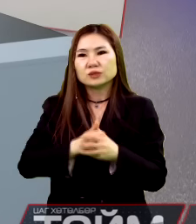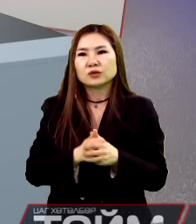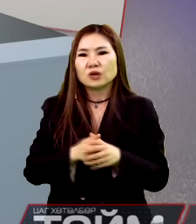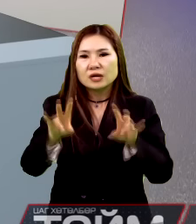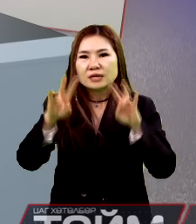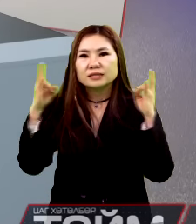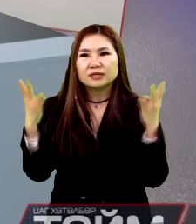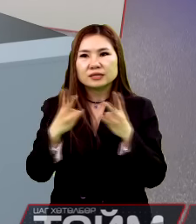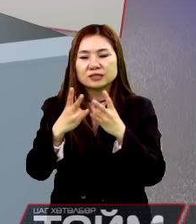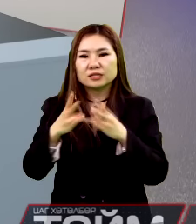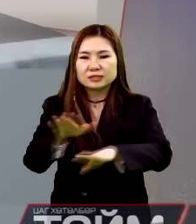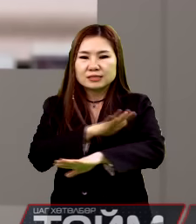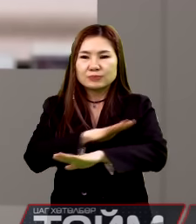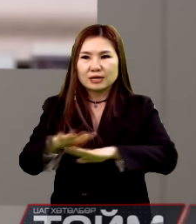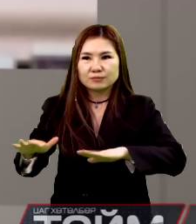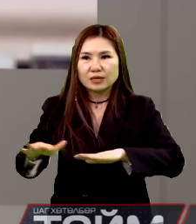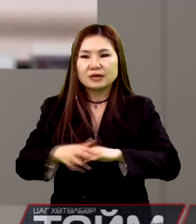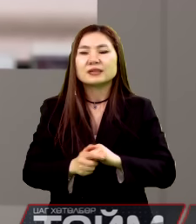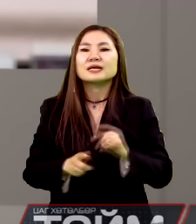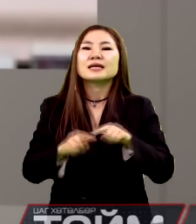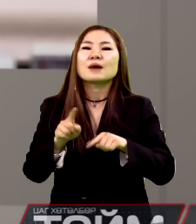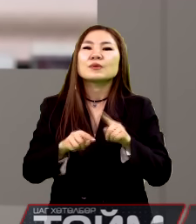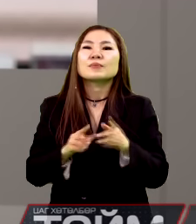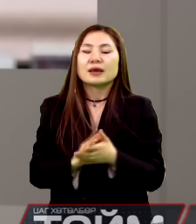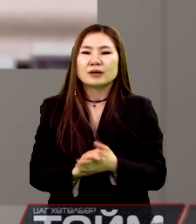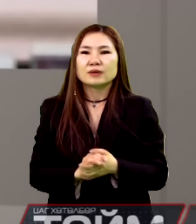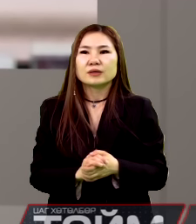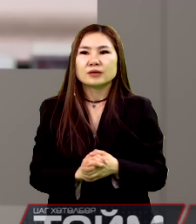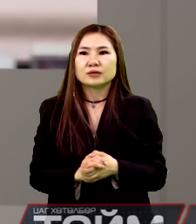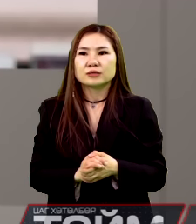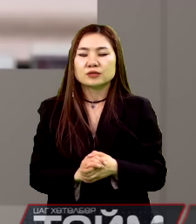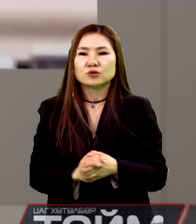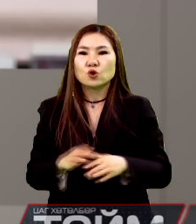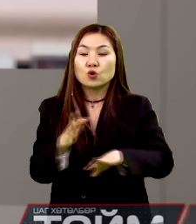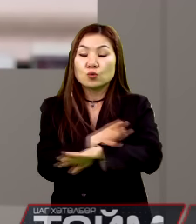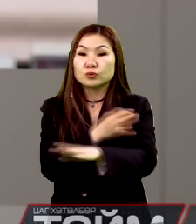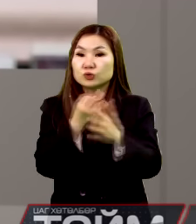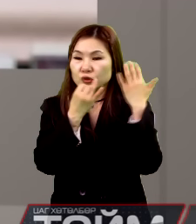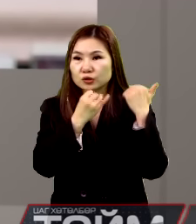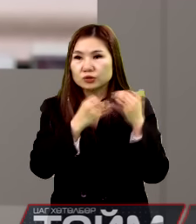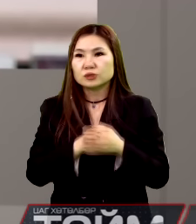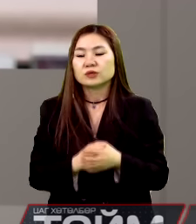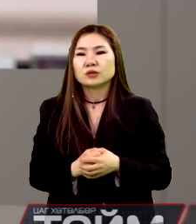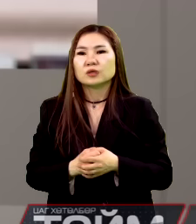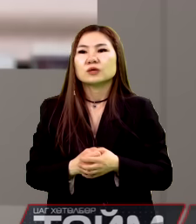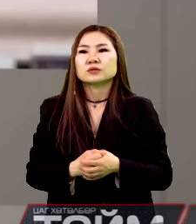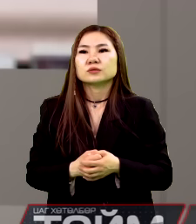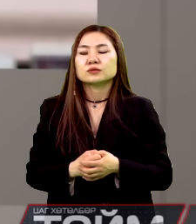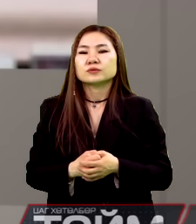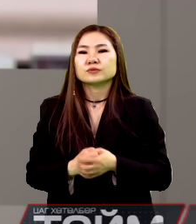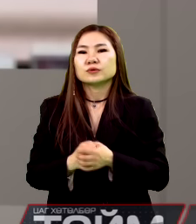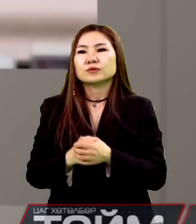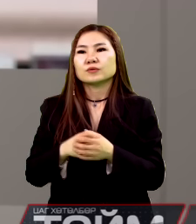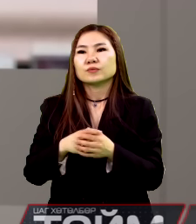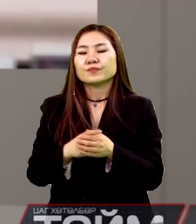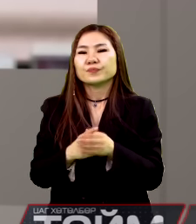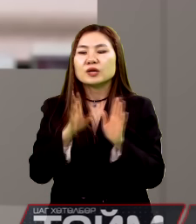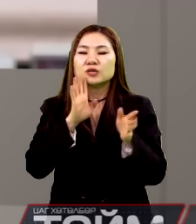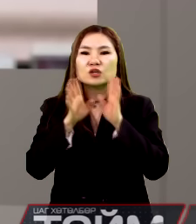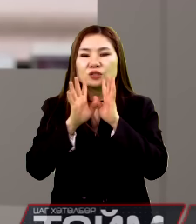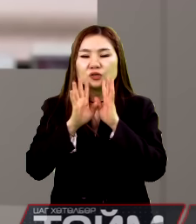нийтийн өмч хөрөнгөд нийтийн эзэмшлийн зам талбайдаа ямар байдлаар ханддаг гэдгийг бас өнгөрсөн 7 хоногт энэ бата гэд залуу